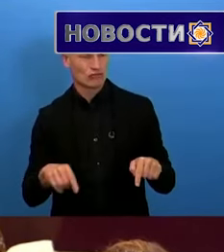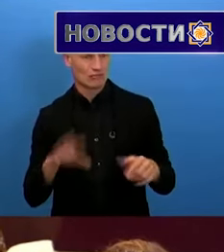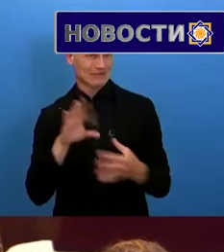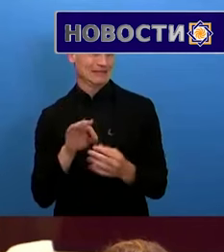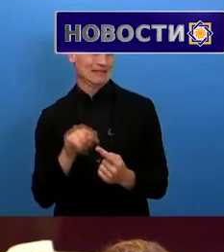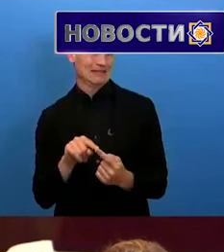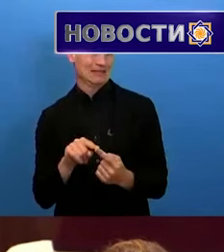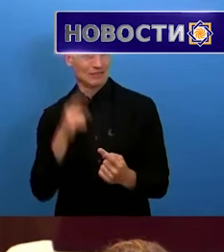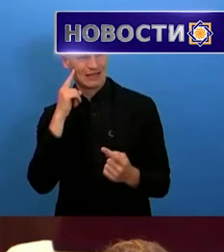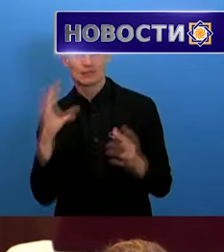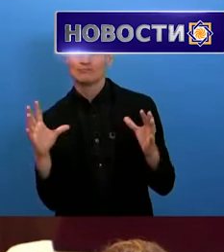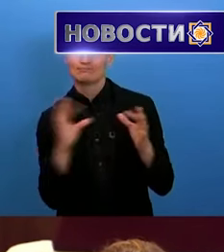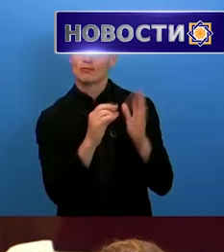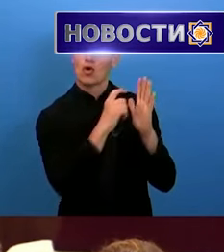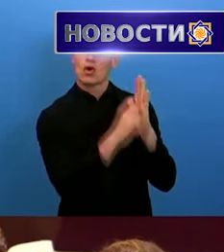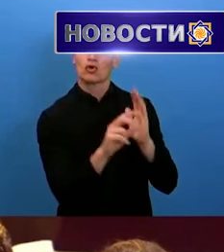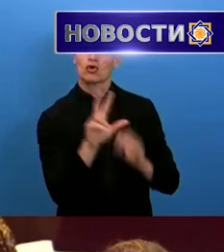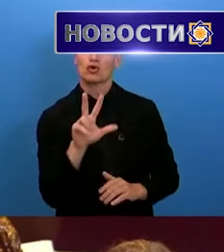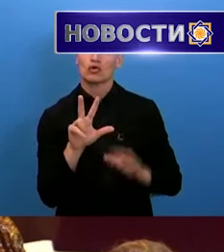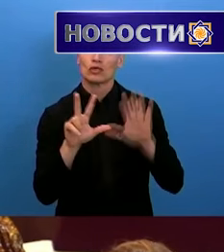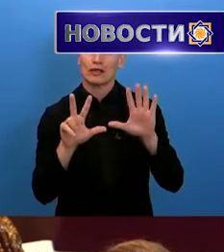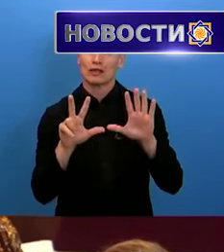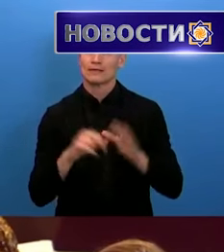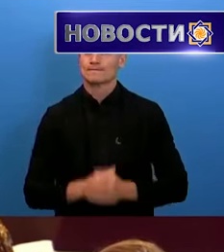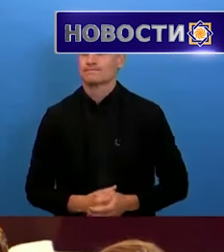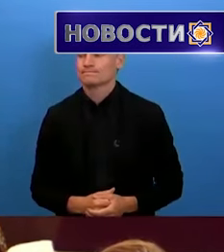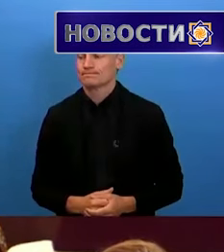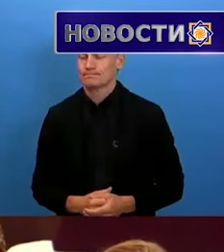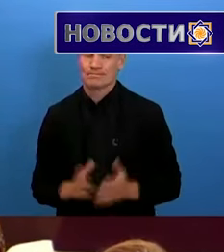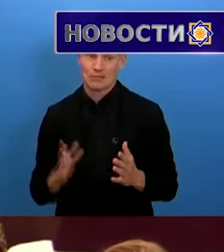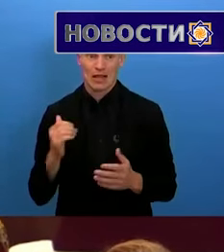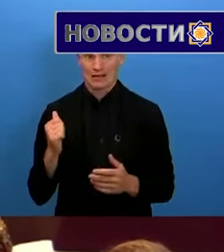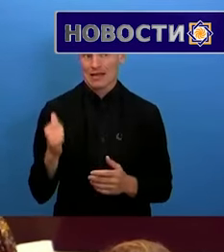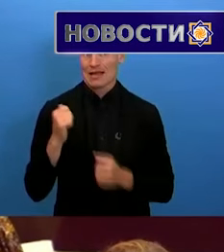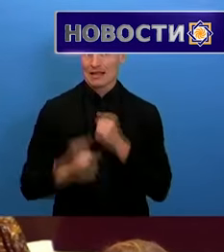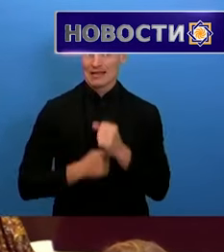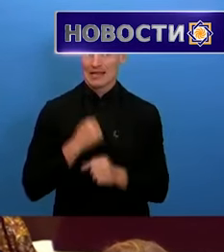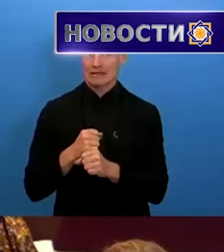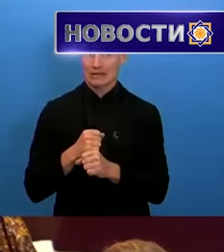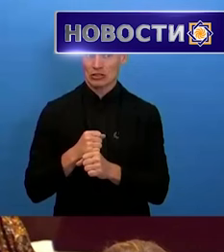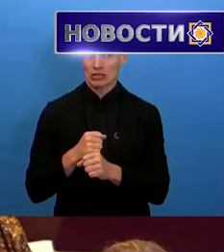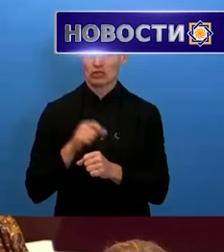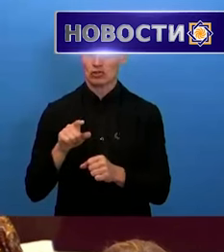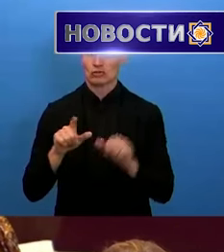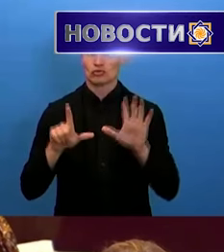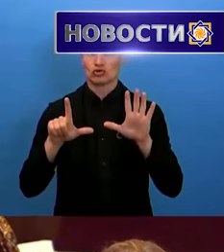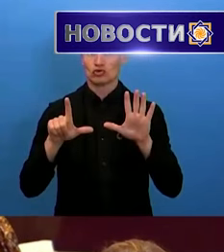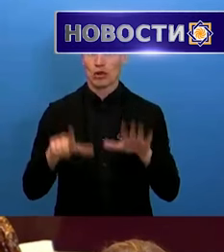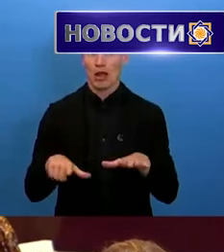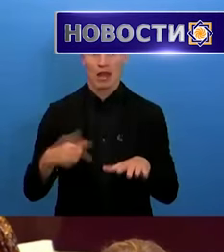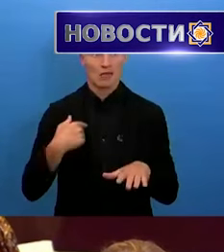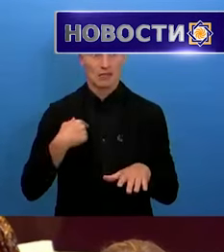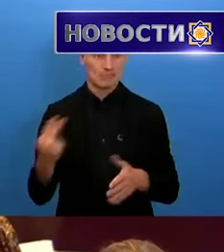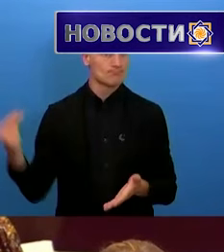армян азербайджанскими военными силами и геноцидные намерения со стороны Баку в отношении коренного армянского населения